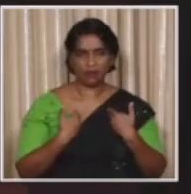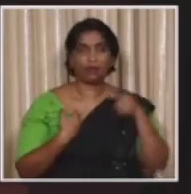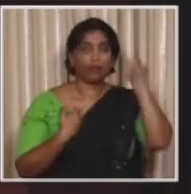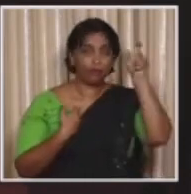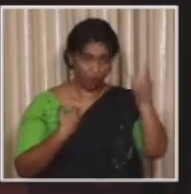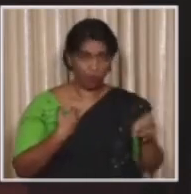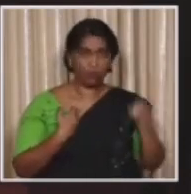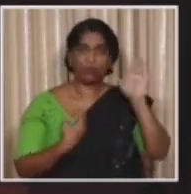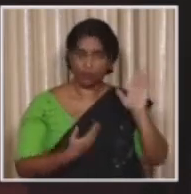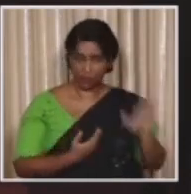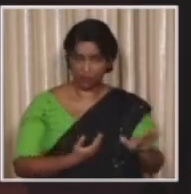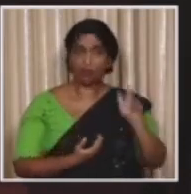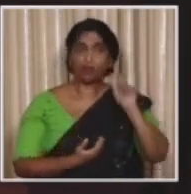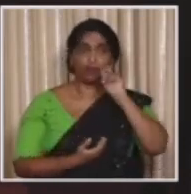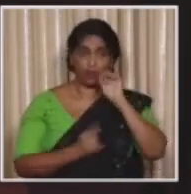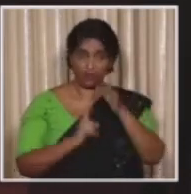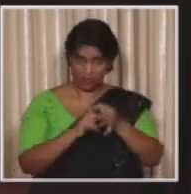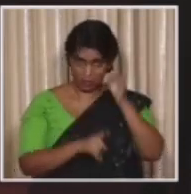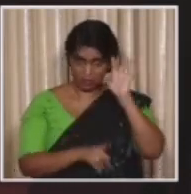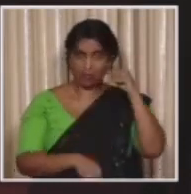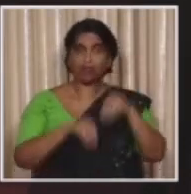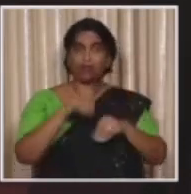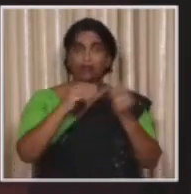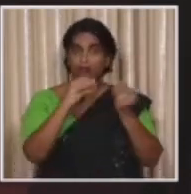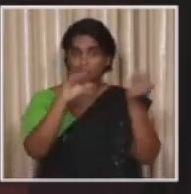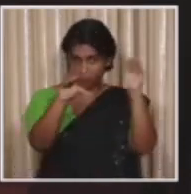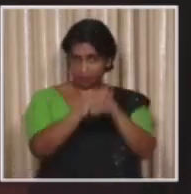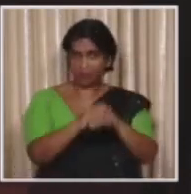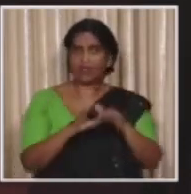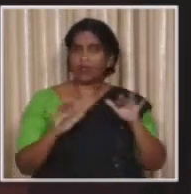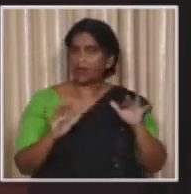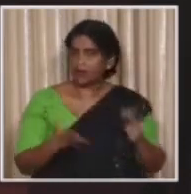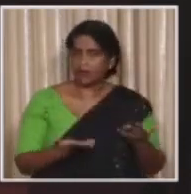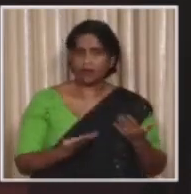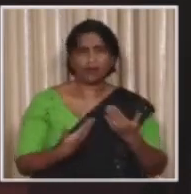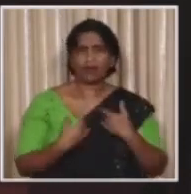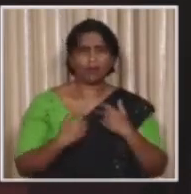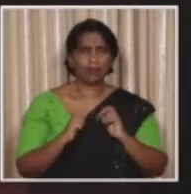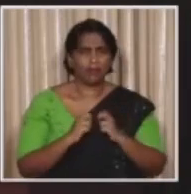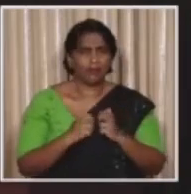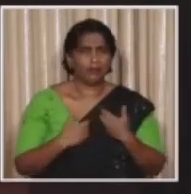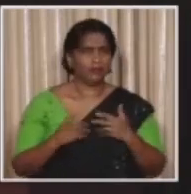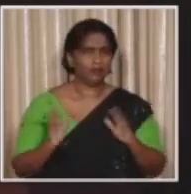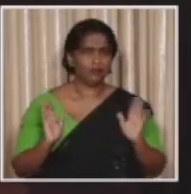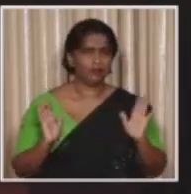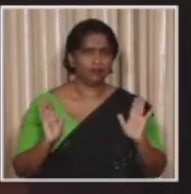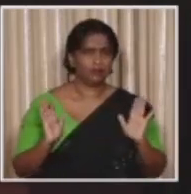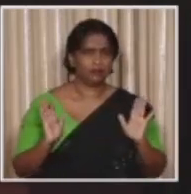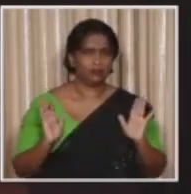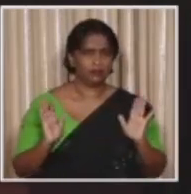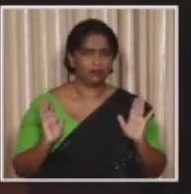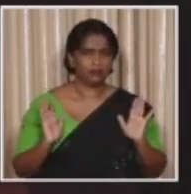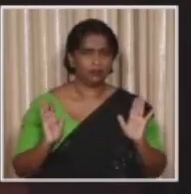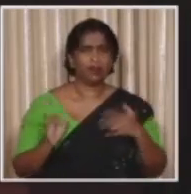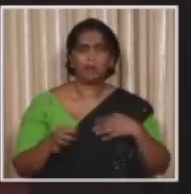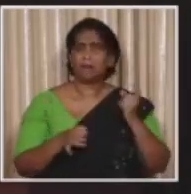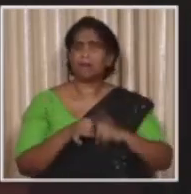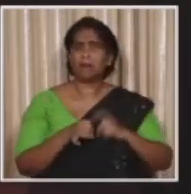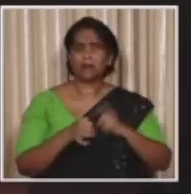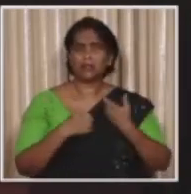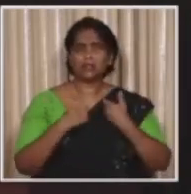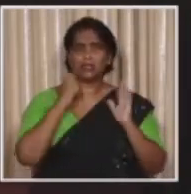පුද්ගලයා ඉන්නවද, පුද්ගලයා ජනාධිපතිවරණයට ඉල්ලනවද නැද්ද, අපිට ඒ වැඩක් නැහැ. ඒක අපිට ප්‍රශ්නයක්